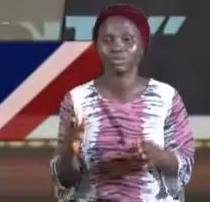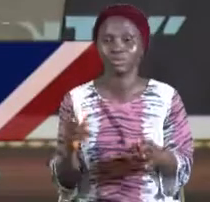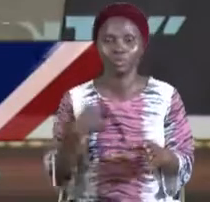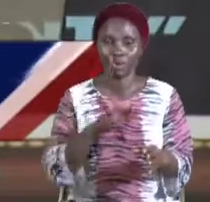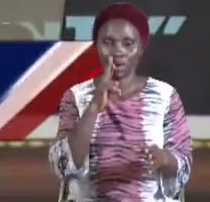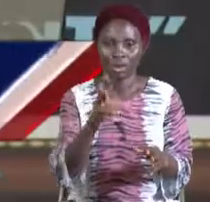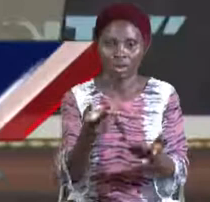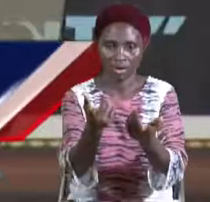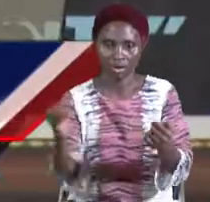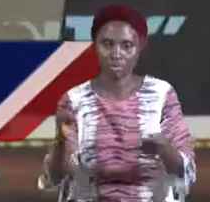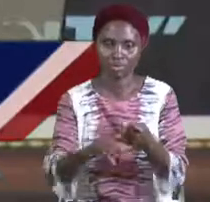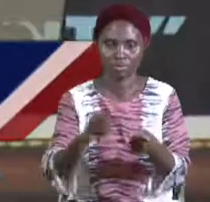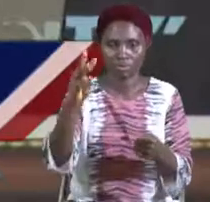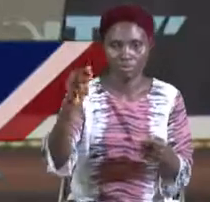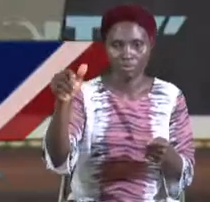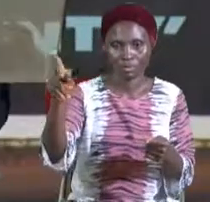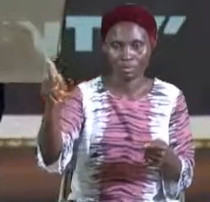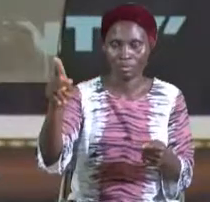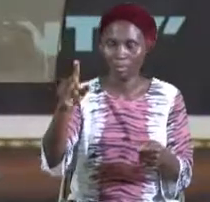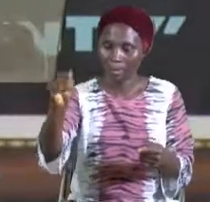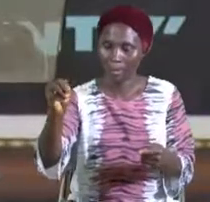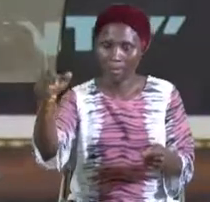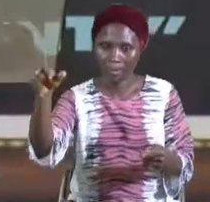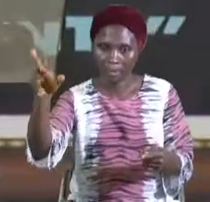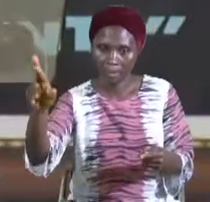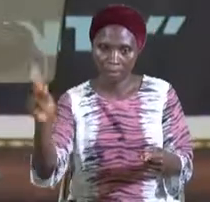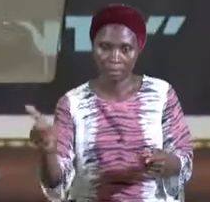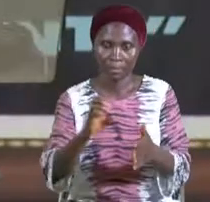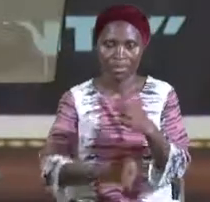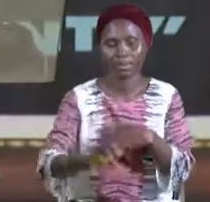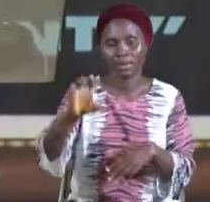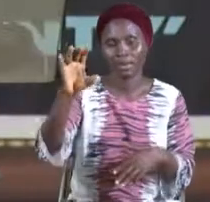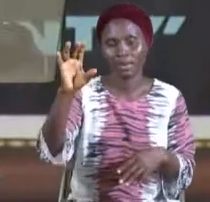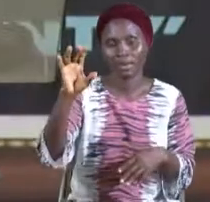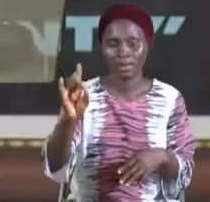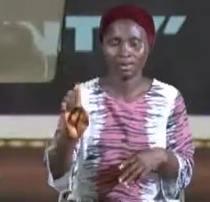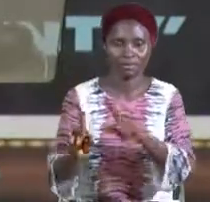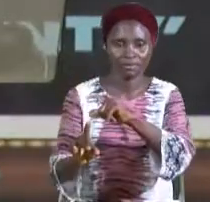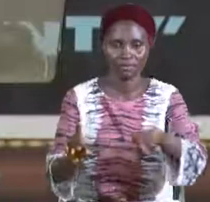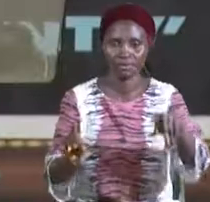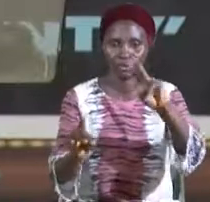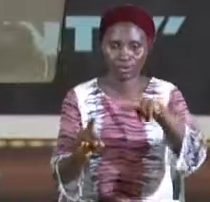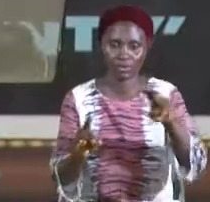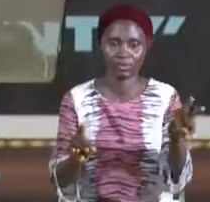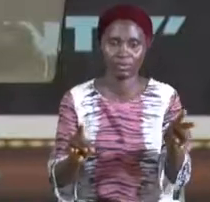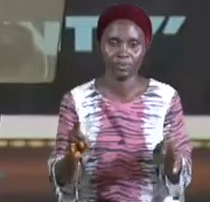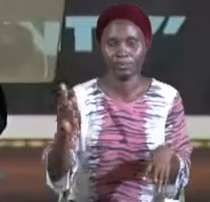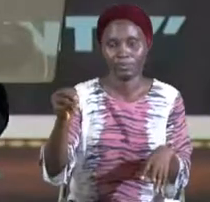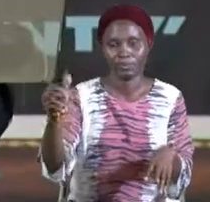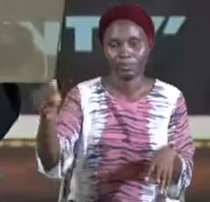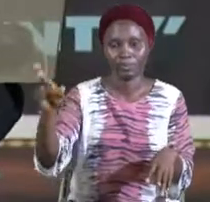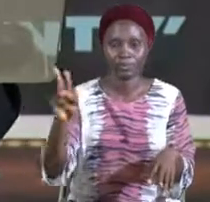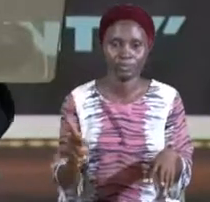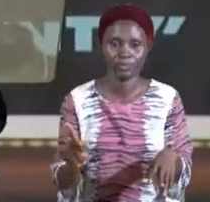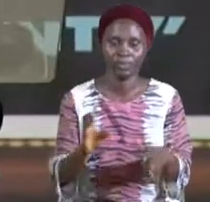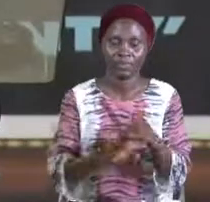Revenons en Marc au chapitre 8 et je lis à partir du verset 22. Marc, chapitre